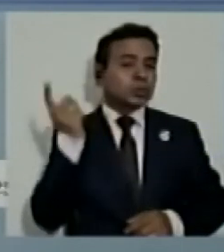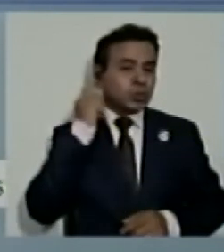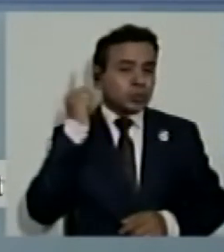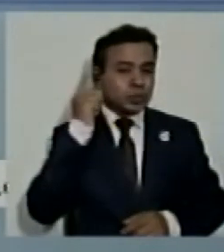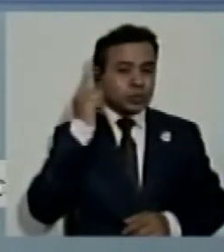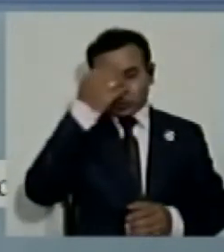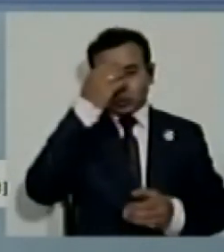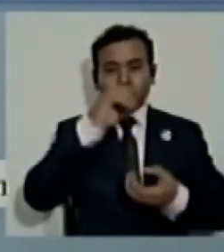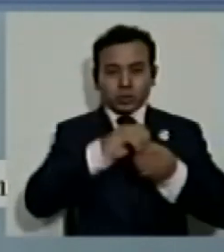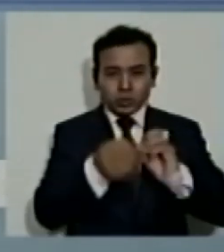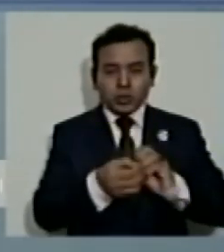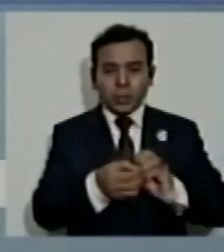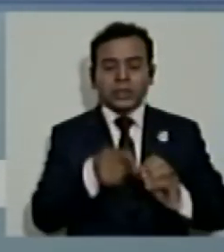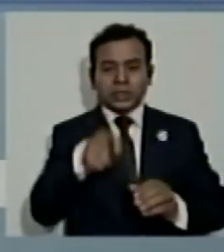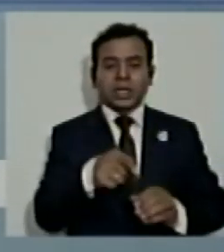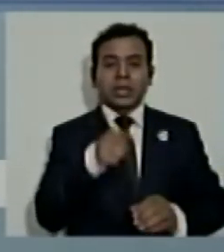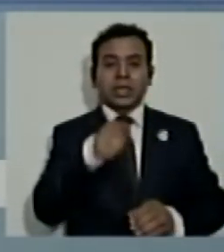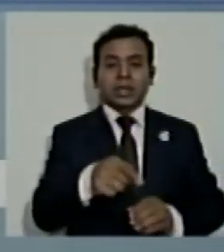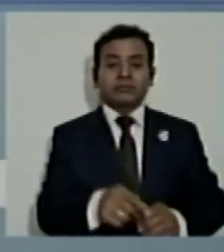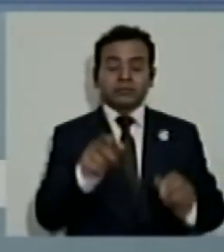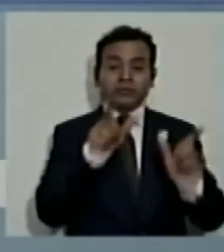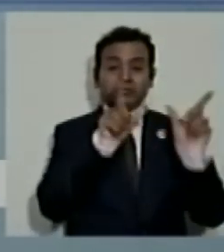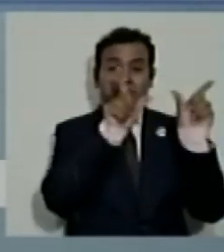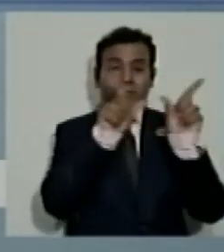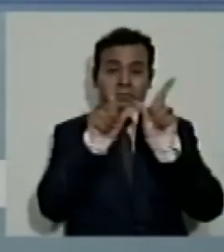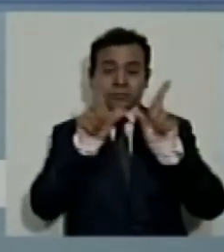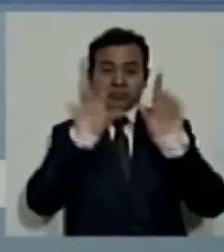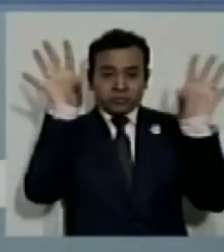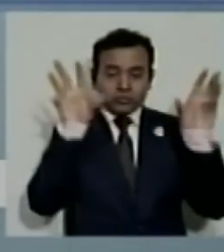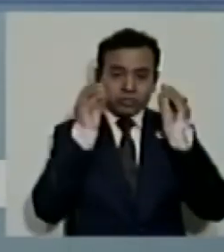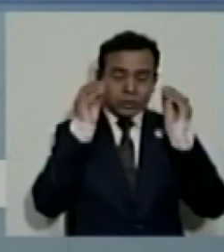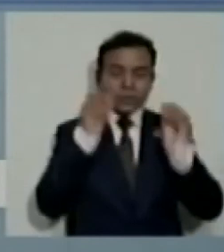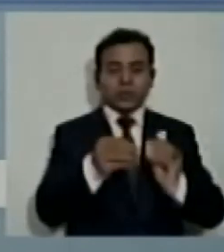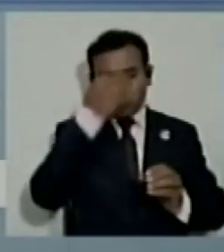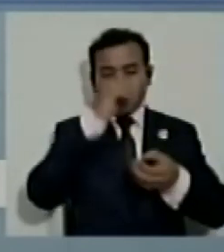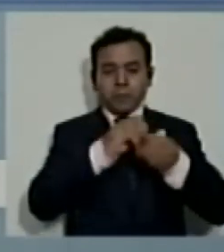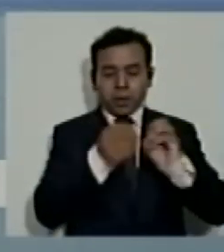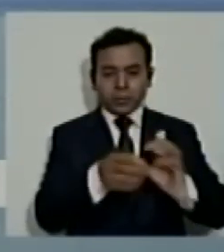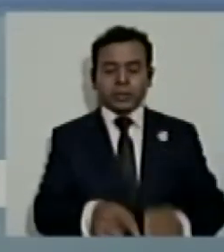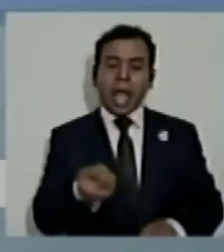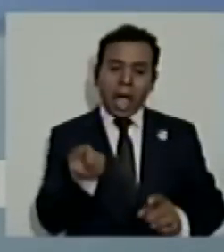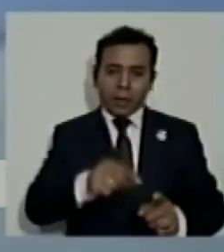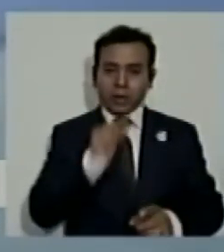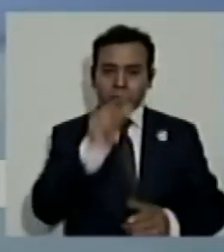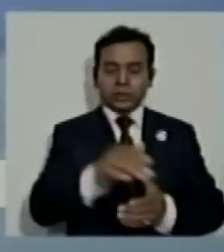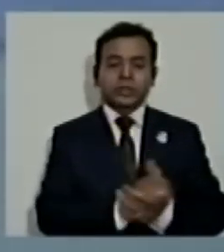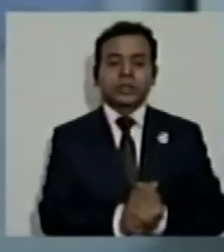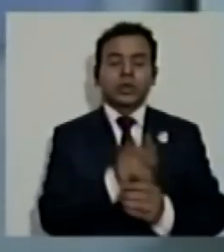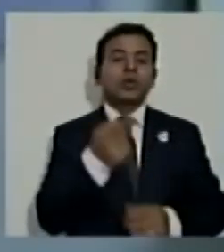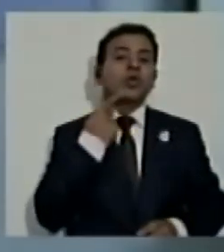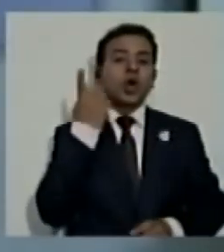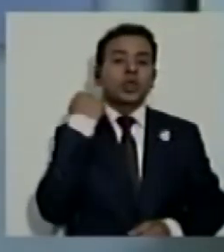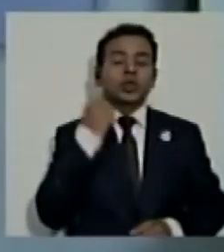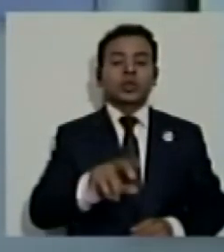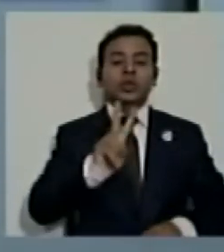হয়েছে তাদের জন্য। আমরা গত 24 ঘন্টায় পরীক্ষা করেছি 2114টি এবং অদ্যাবধি আমরা